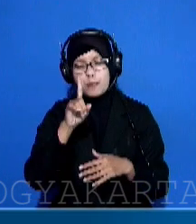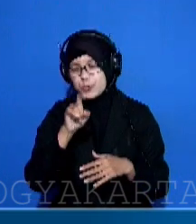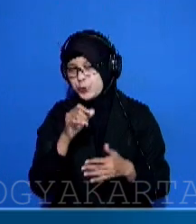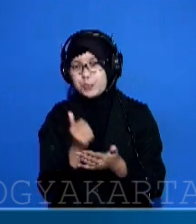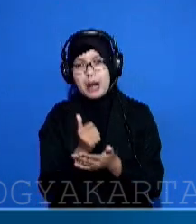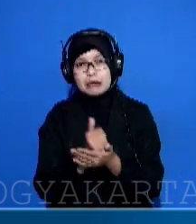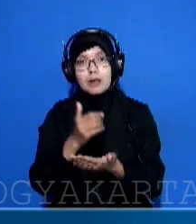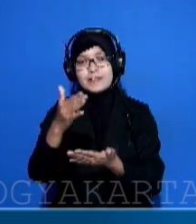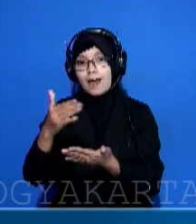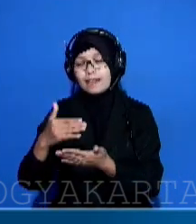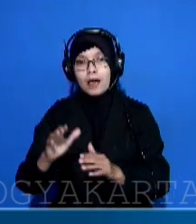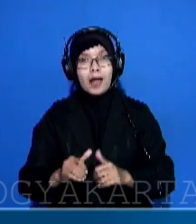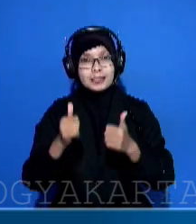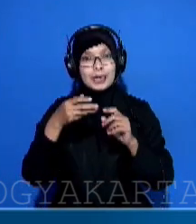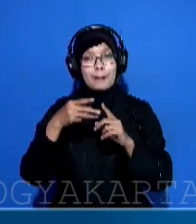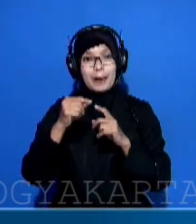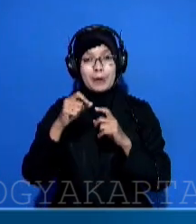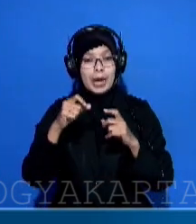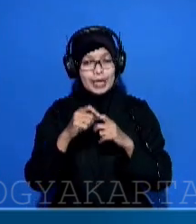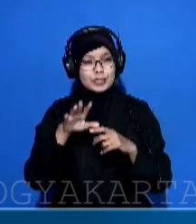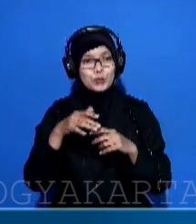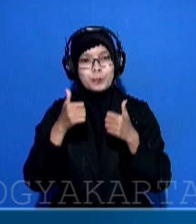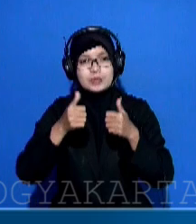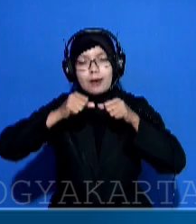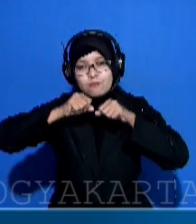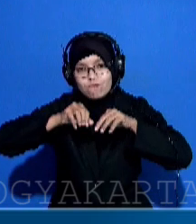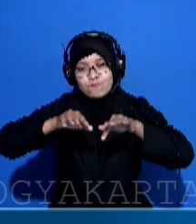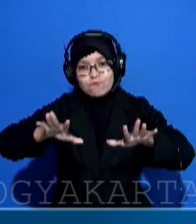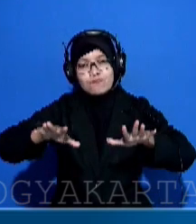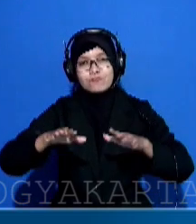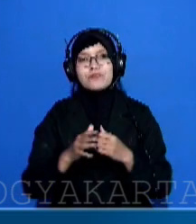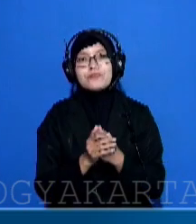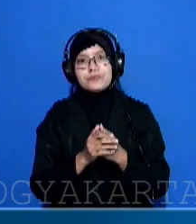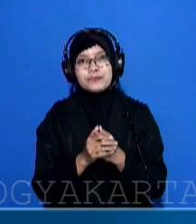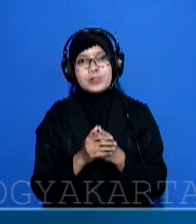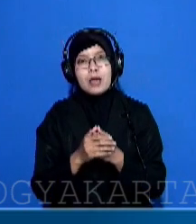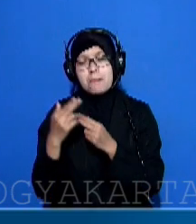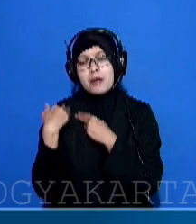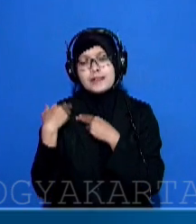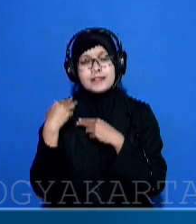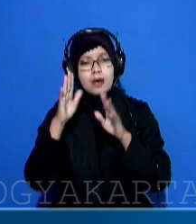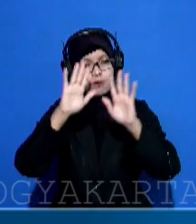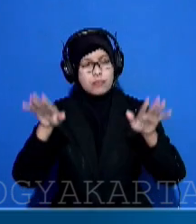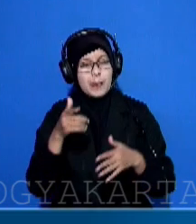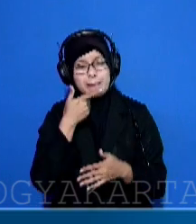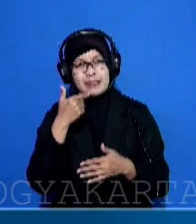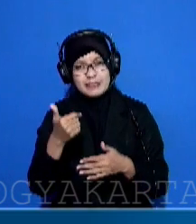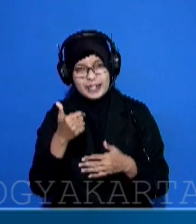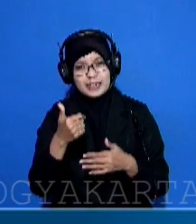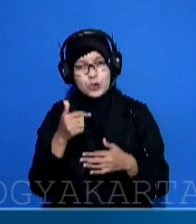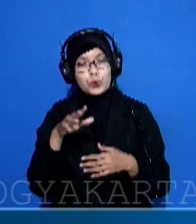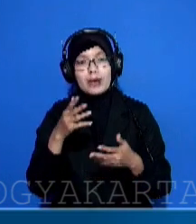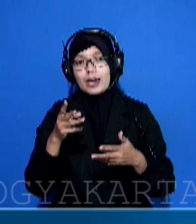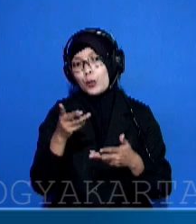sehingga data-data yang dihasilkan bpsdiy bisa tersosialisasikan menurutnya peran media sangat penting dalam pentah Helix